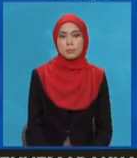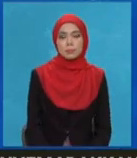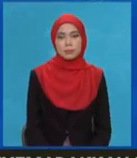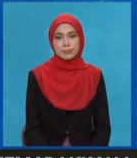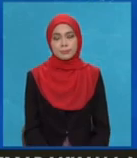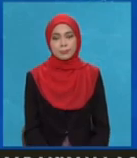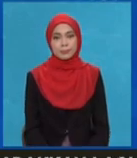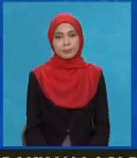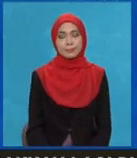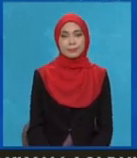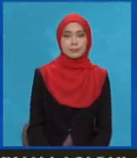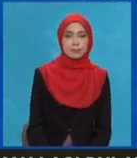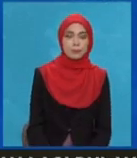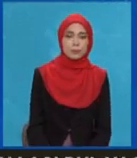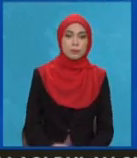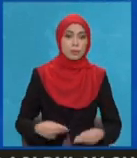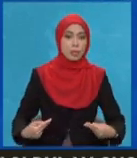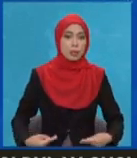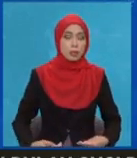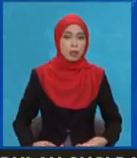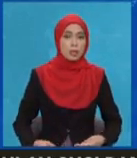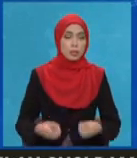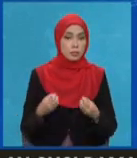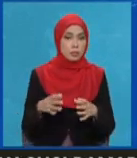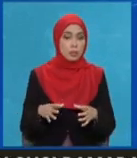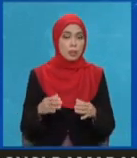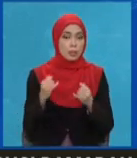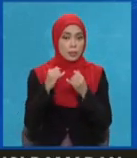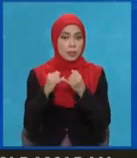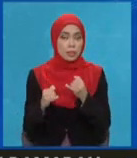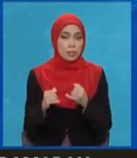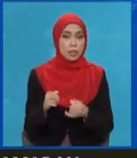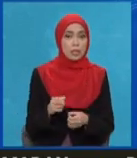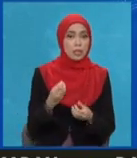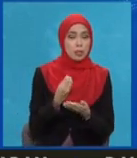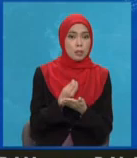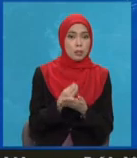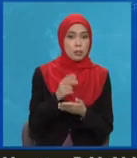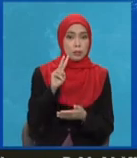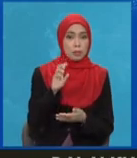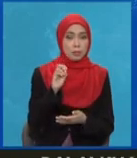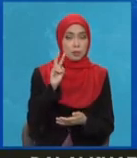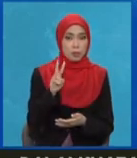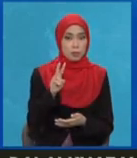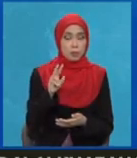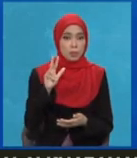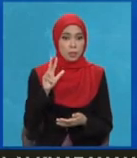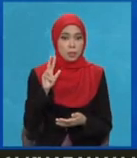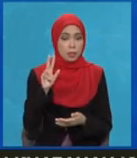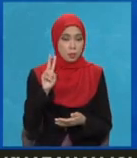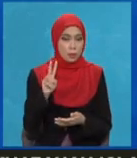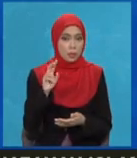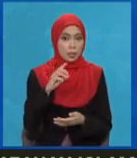berikutnya tahun keuangan 2023 Islam Sultan